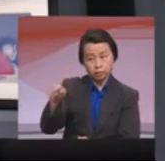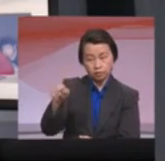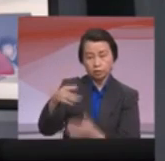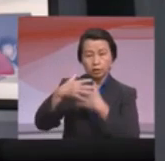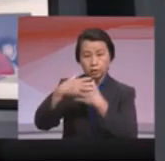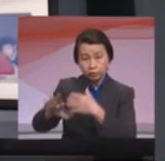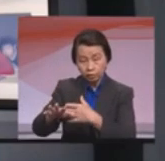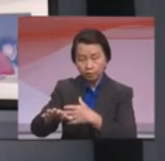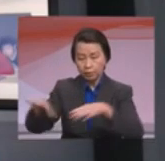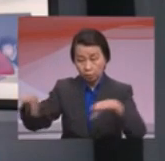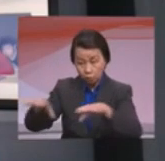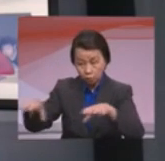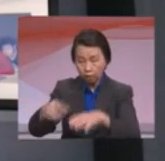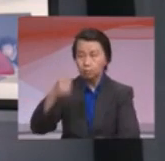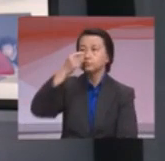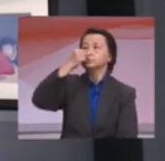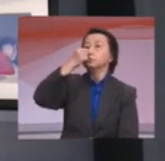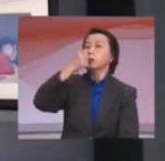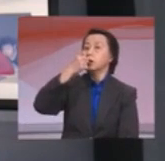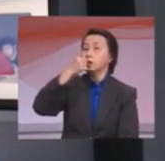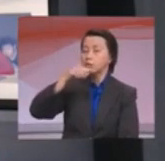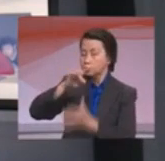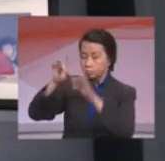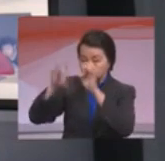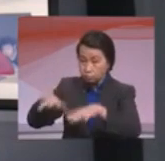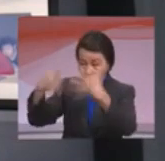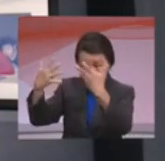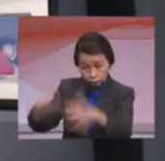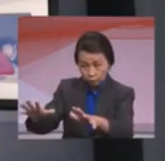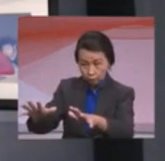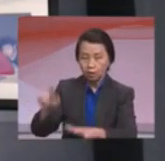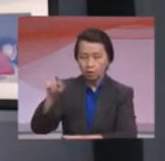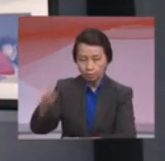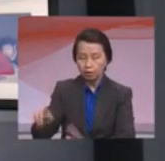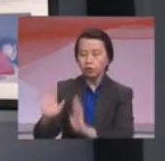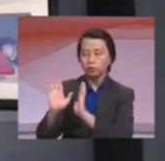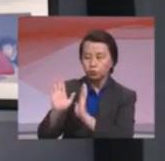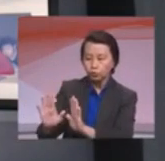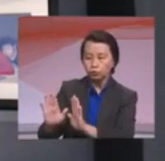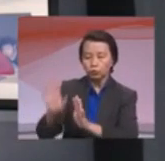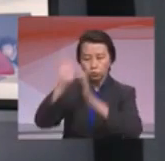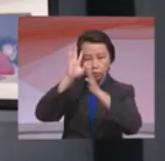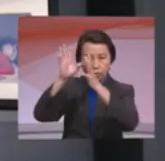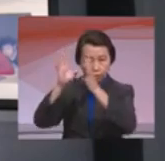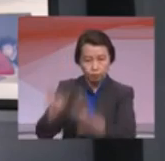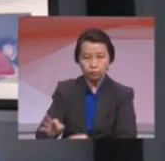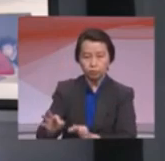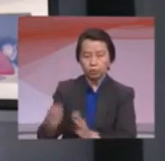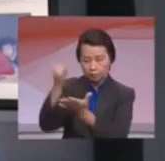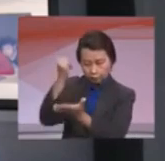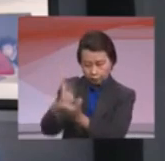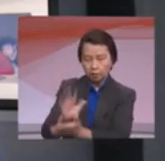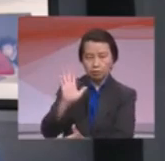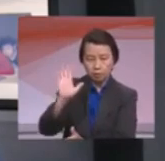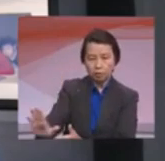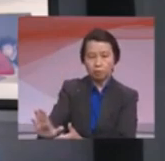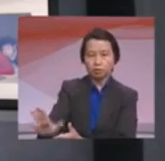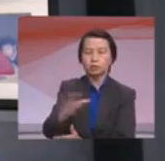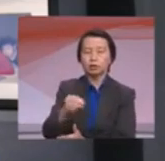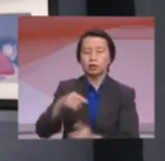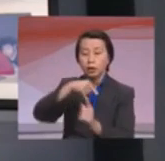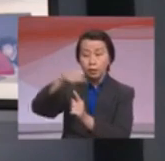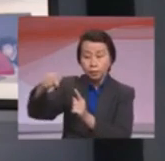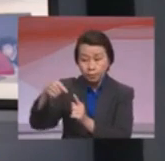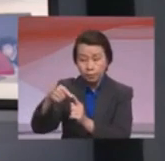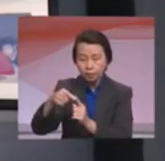Selepas menjalani swab test, mereka sementara menunggu keputusan, mereka perlu berada di situ. Dan